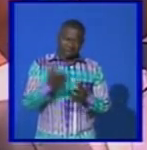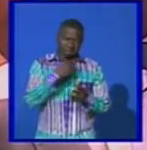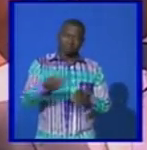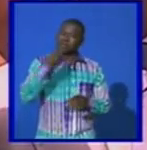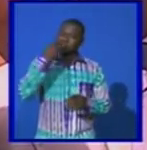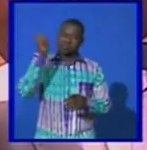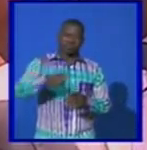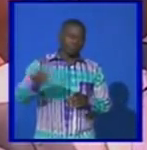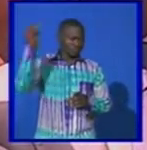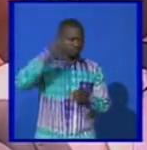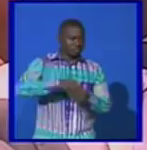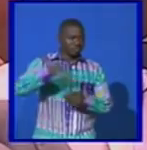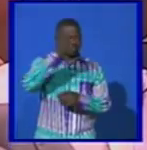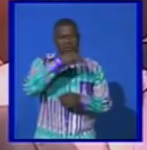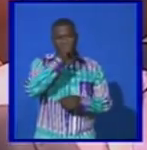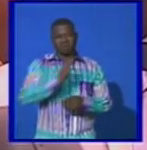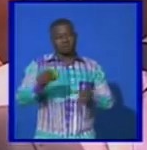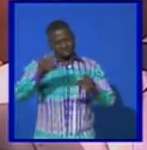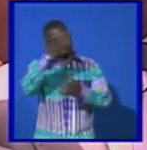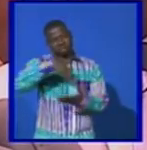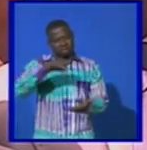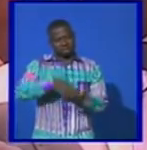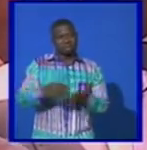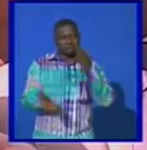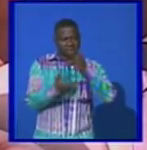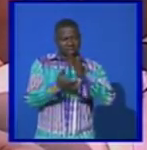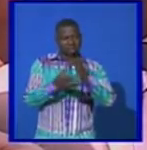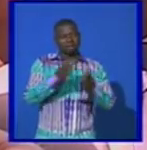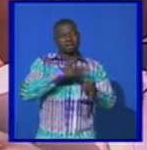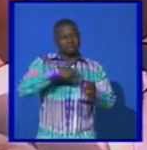des centres de formation technique et professionnelle dont nous devrons